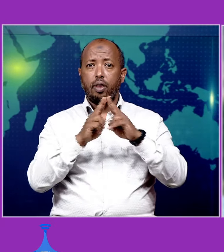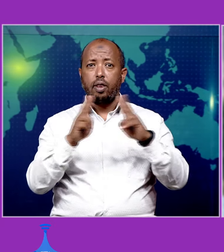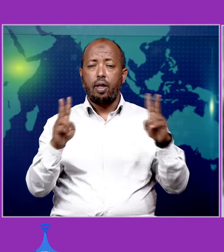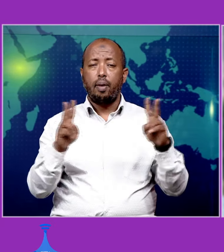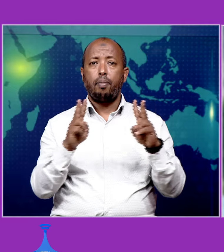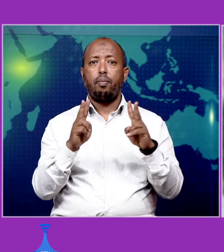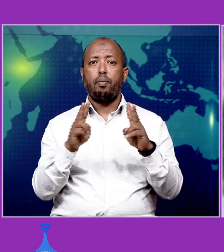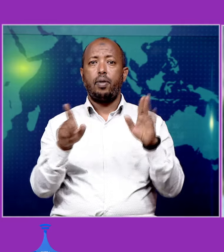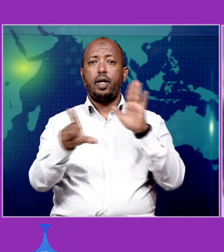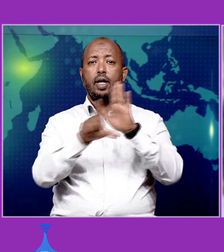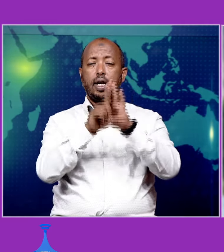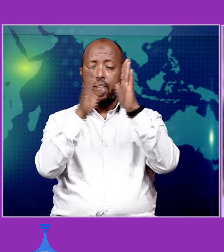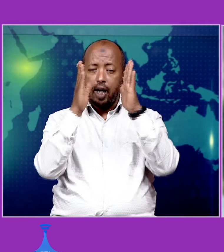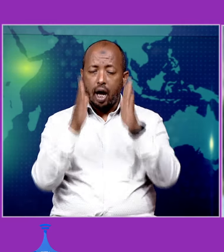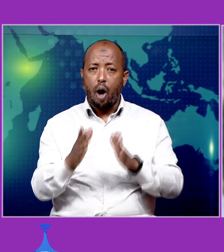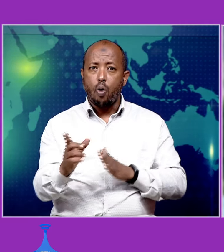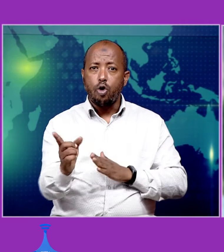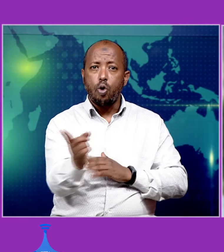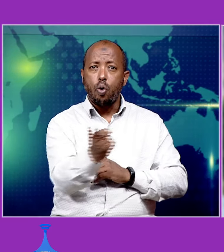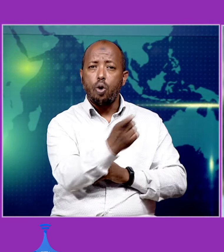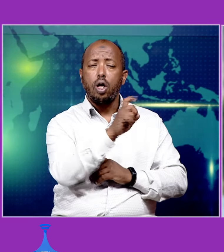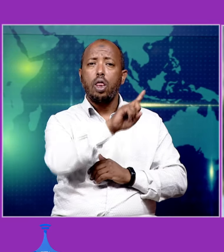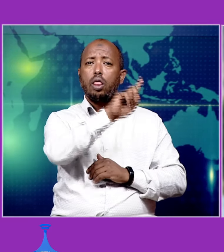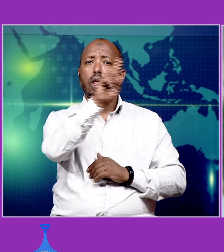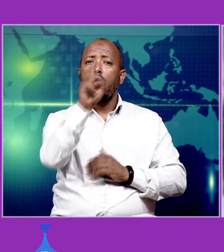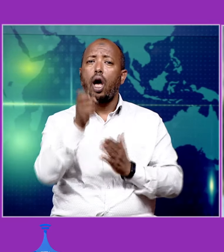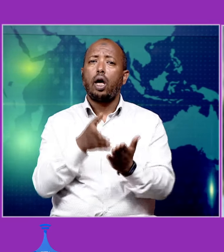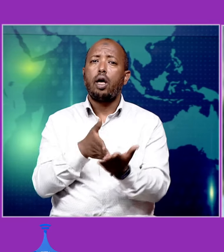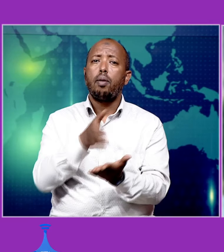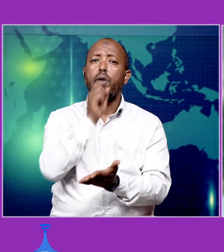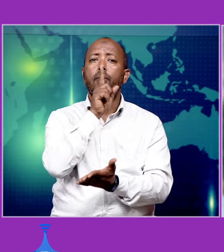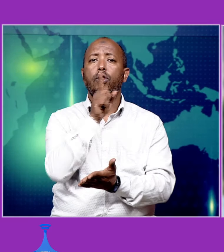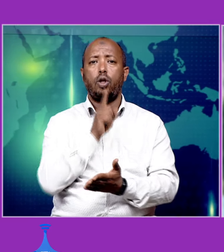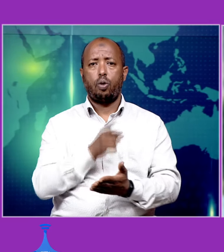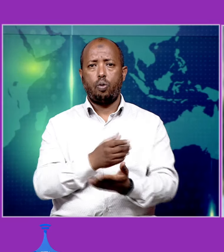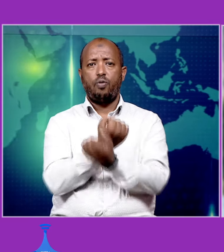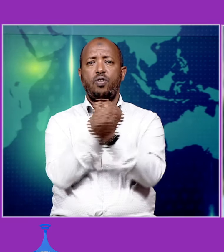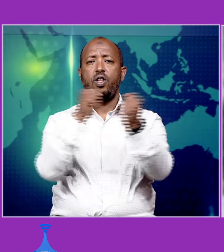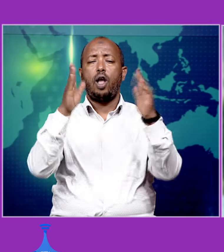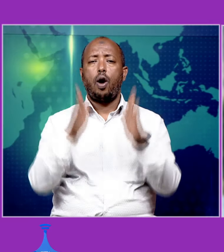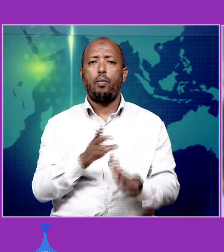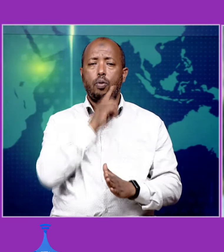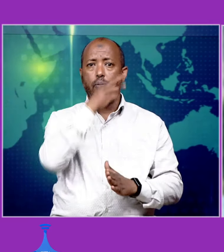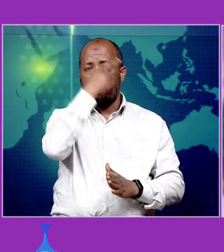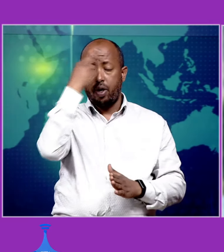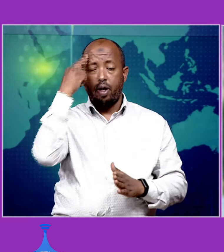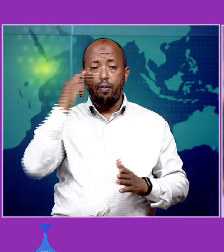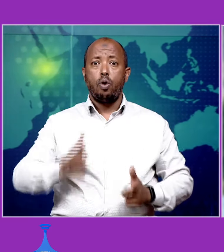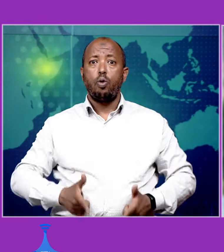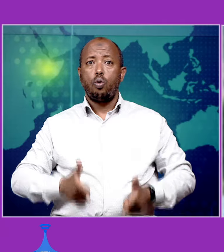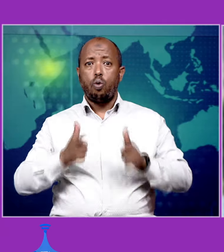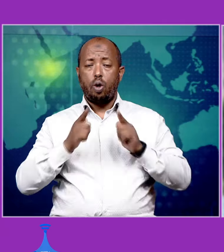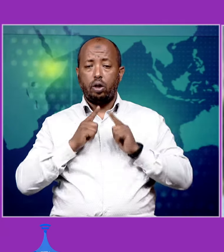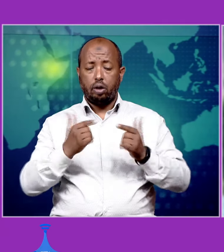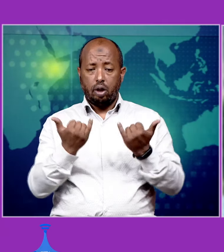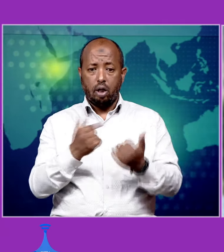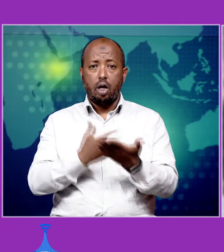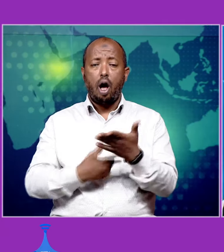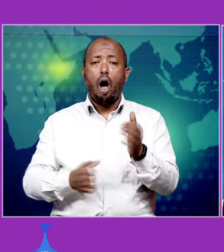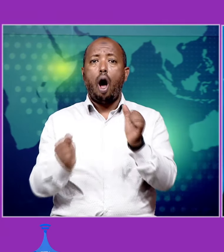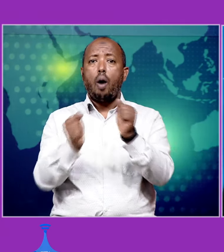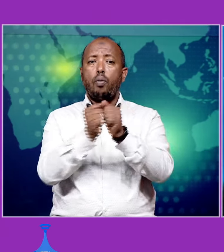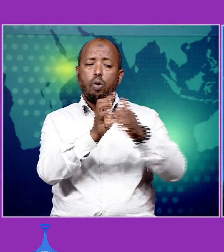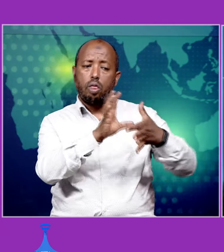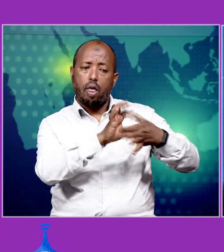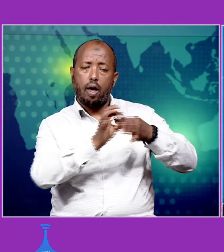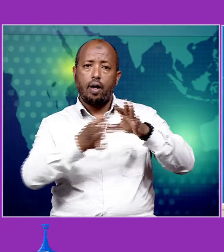ሌጅትመት ወይም ህጋዊ የሆነ መጠይቅ ነው፣ ፍትሃዊም ነው። ምክንያቱም ህልውናችን ከዚሁ ጋር የተቀራኘ